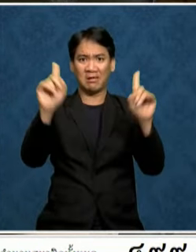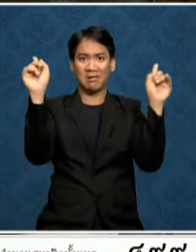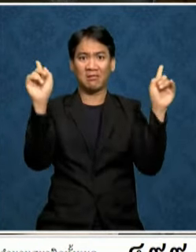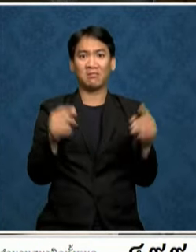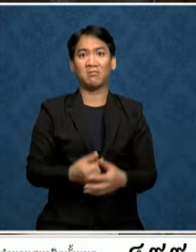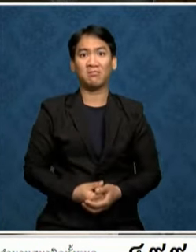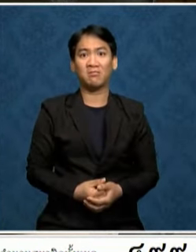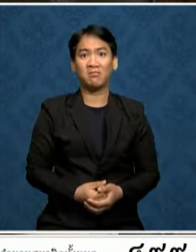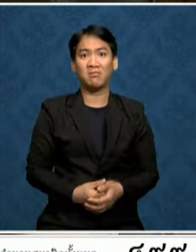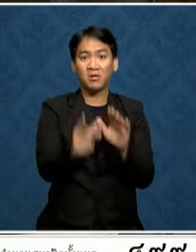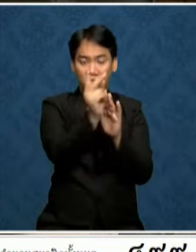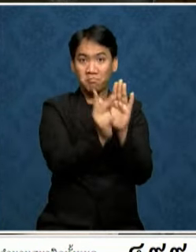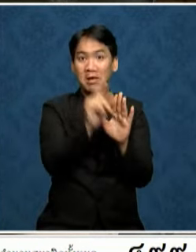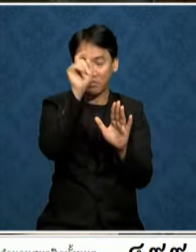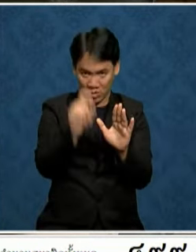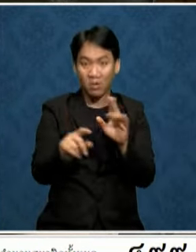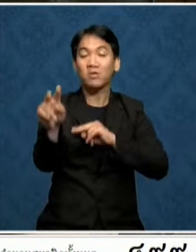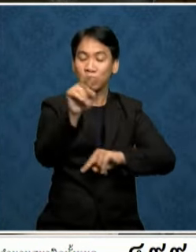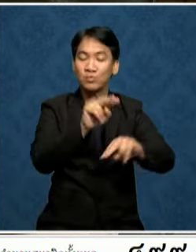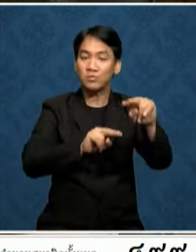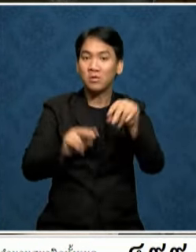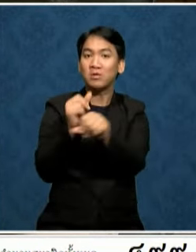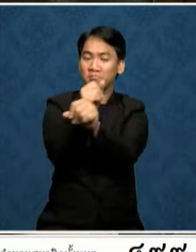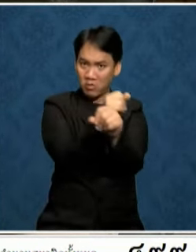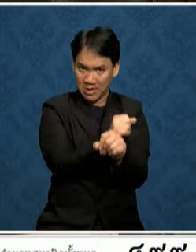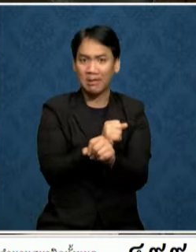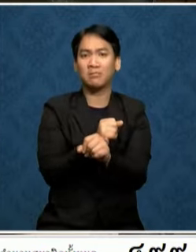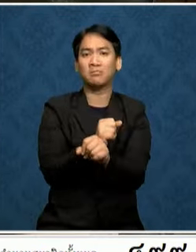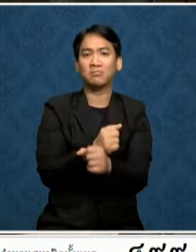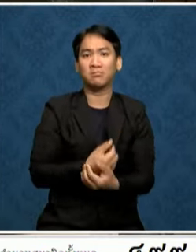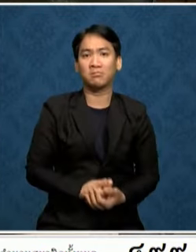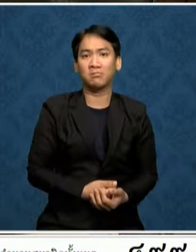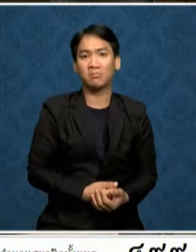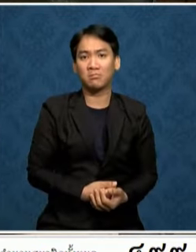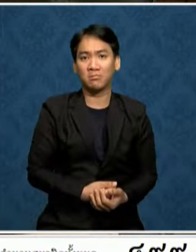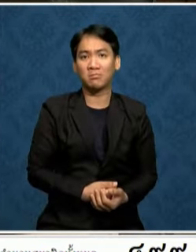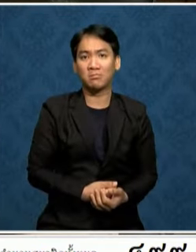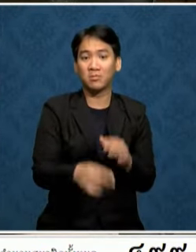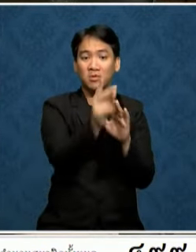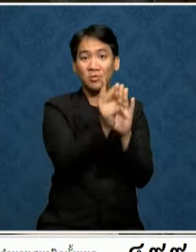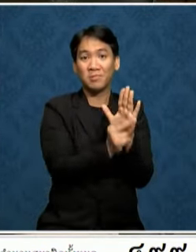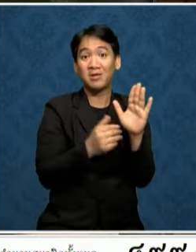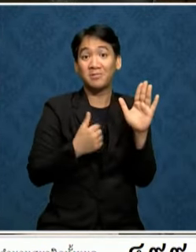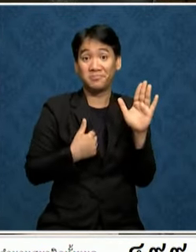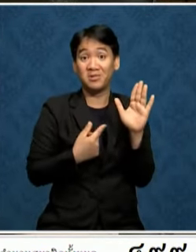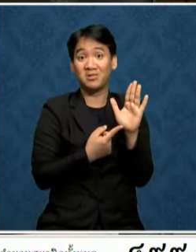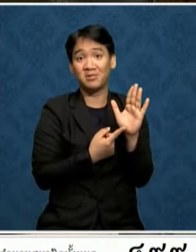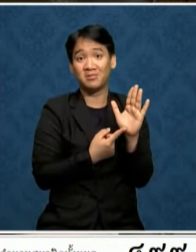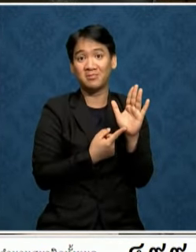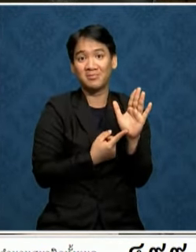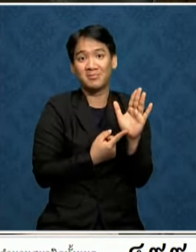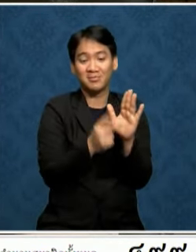ควรคงอยู่เพื่อเป็นหลักประกันให้กับสังคมเถอะครับขนาดกฎหมายยังมีเลยกฎหมายมันยังไม่เข้ม